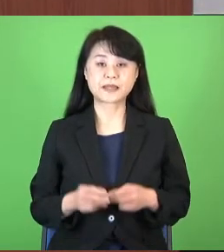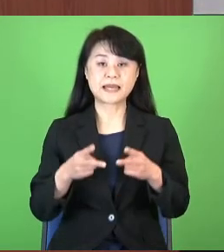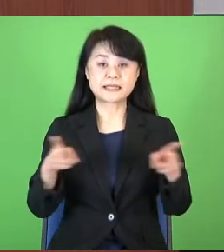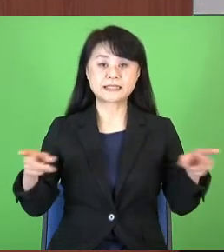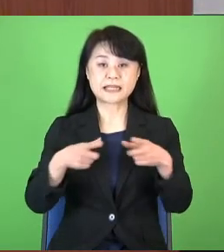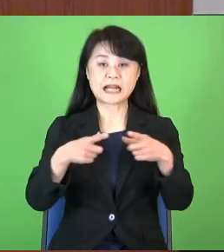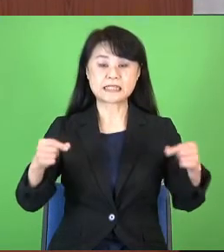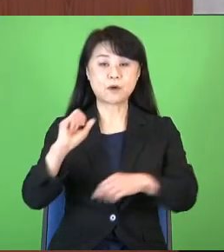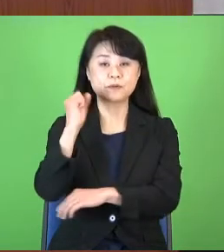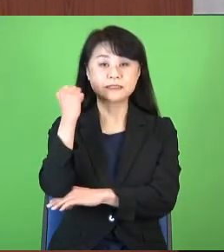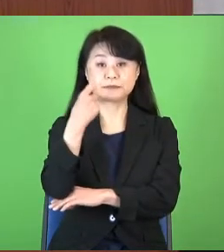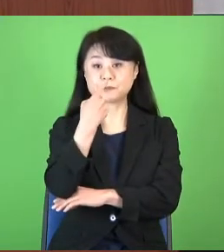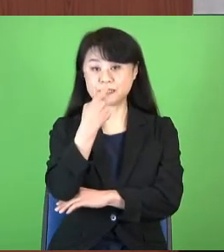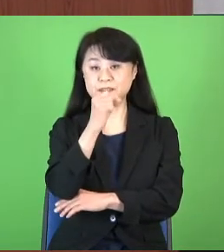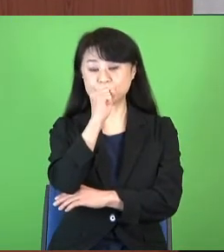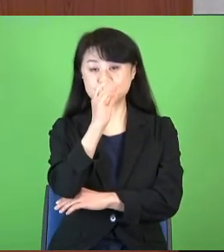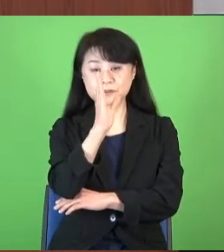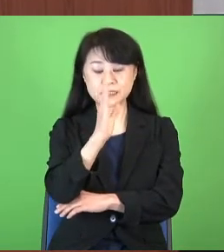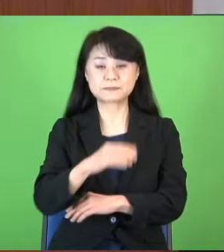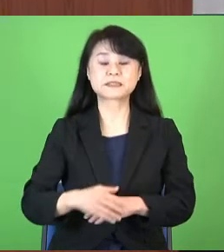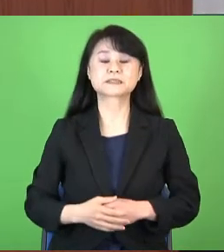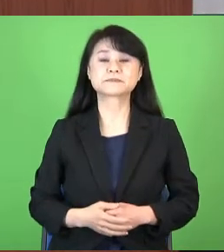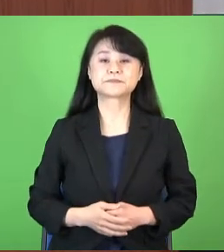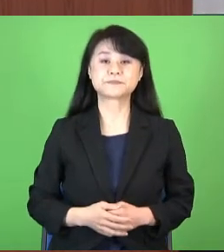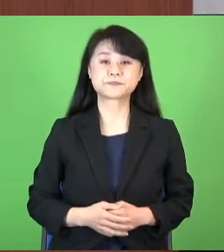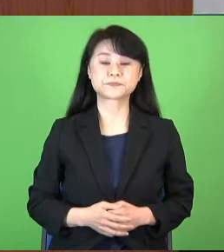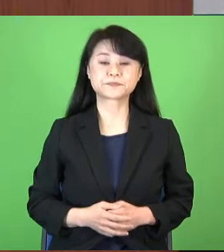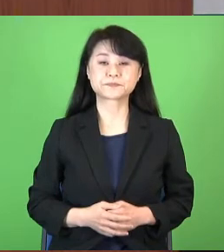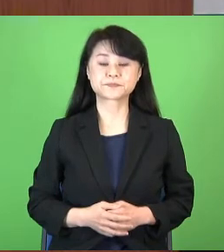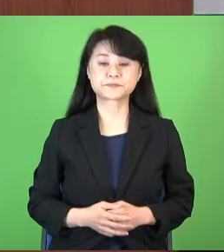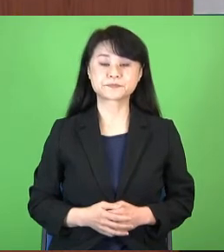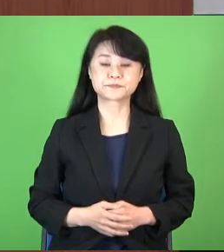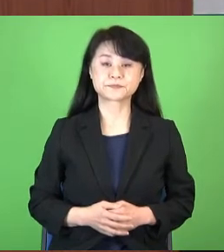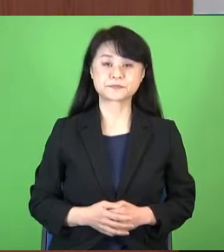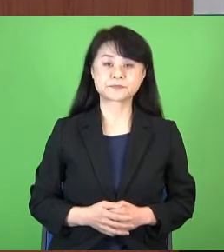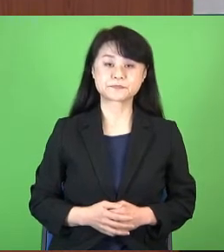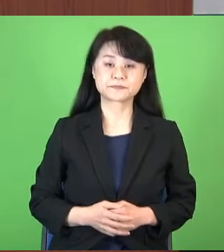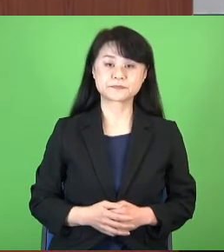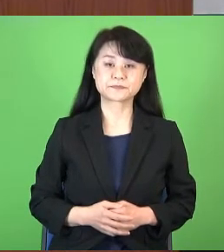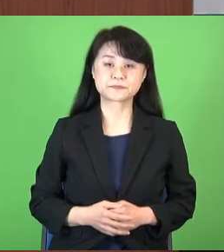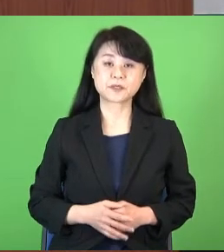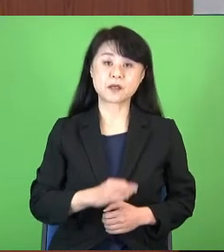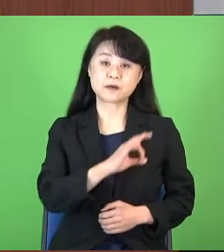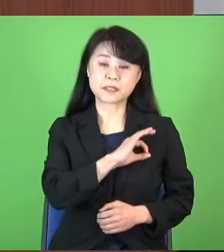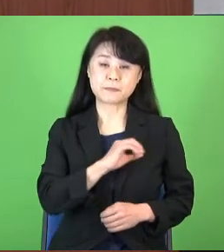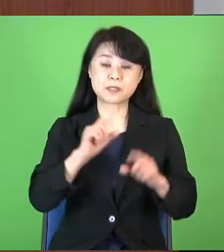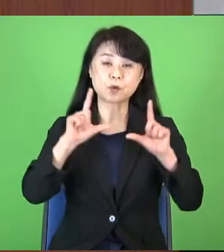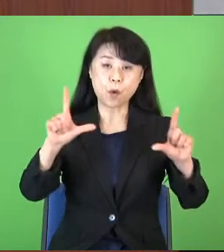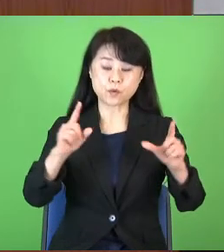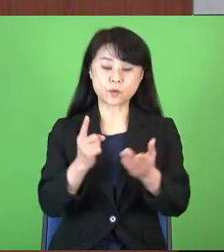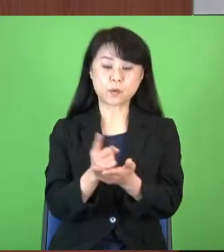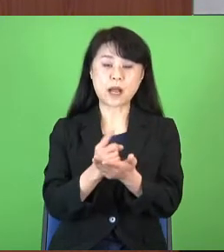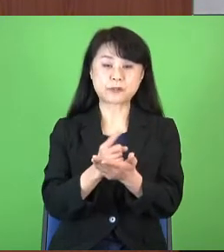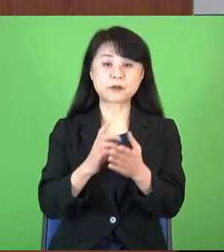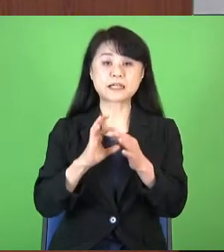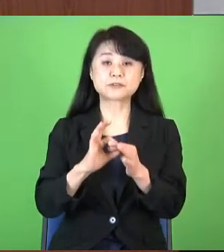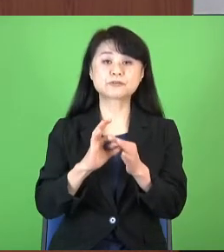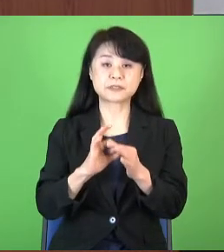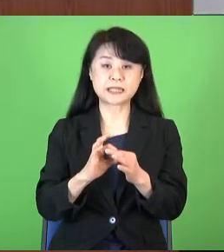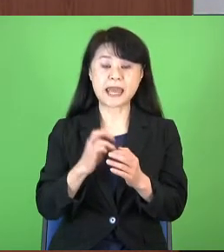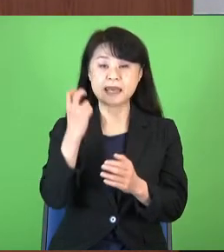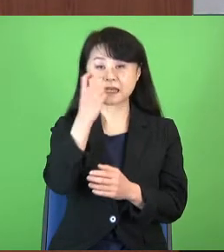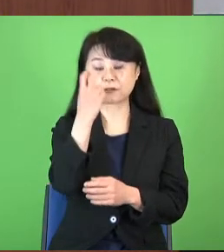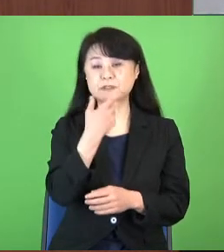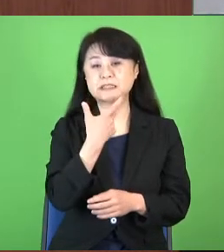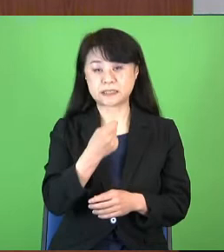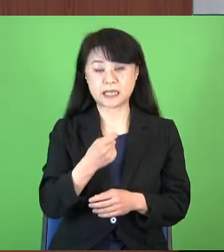なにぶん新聞の小林ですよろしくお願いしますよろしくお願いしますえっとこの氏名公表のガイドラインの件なんですけども確認させ